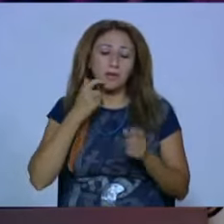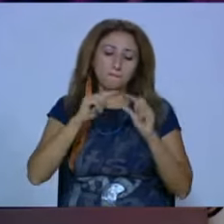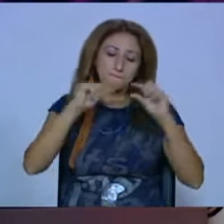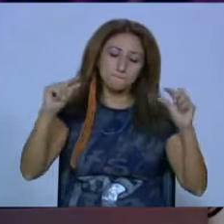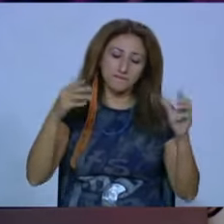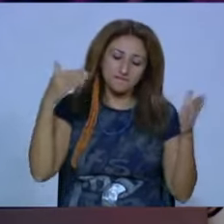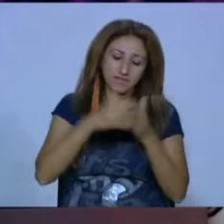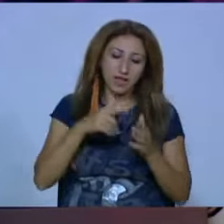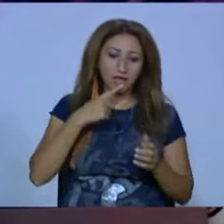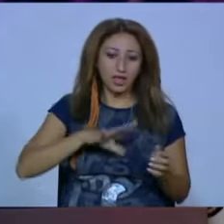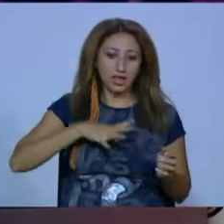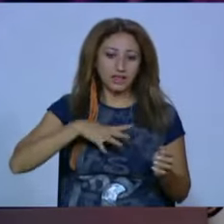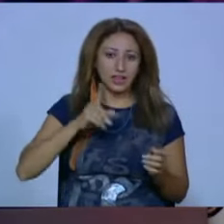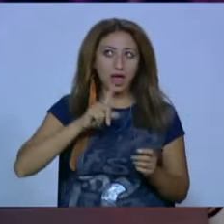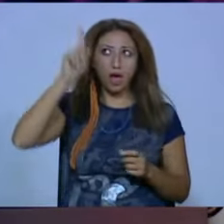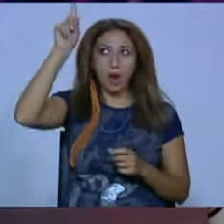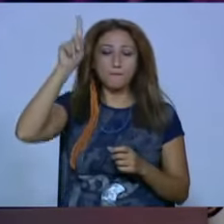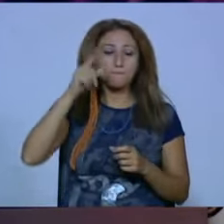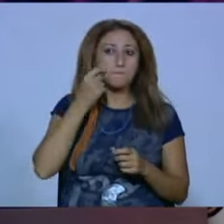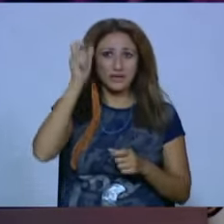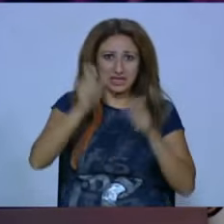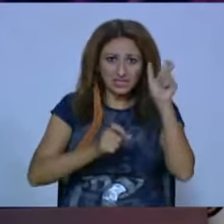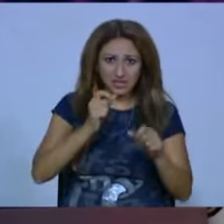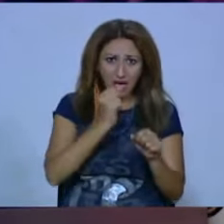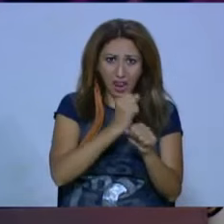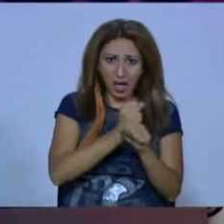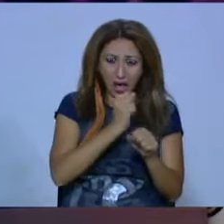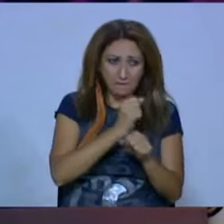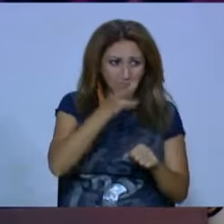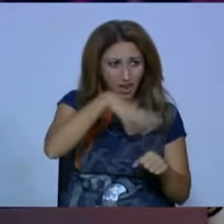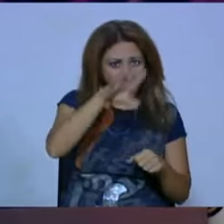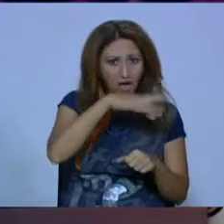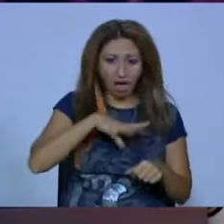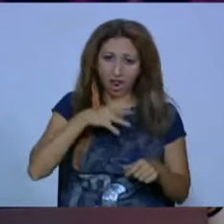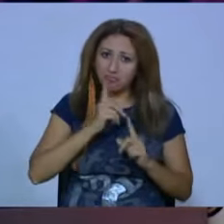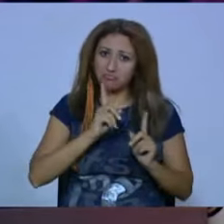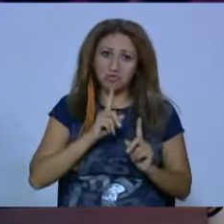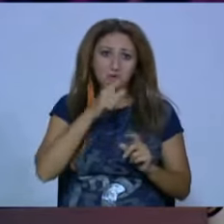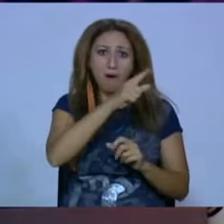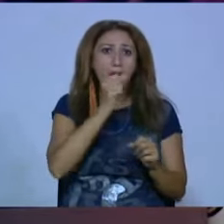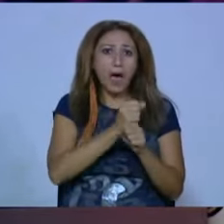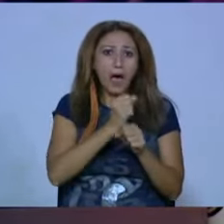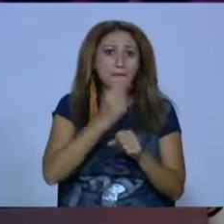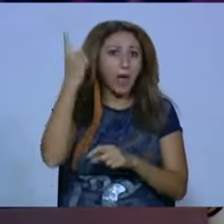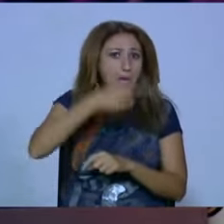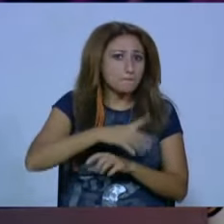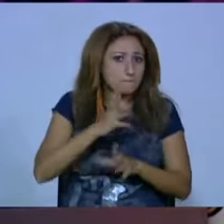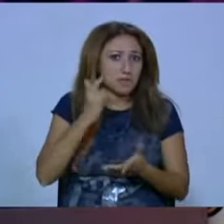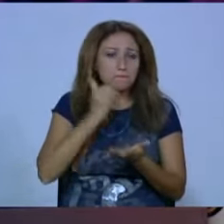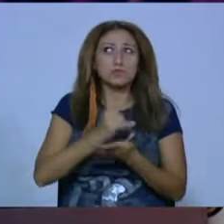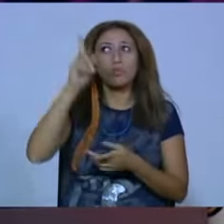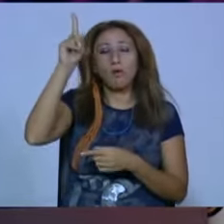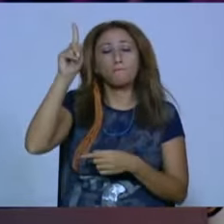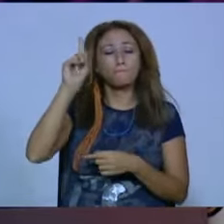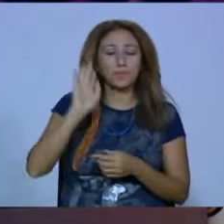لا تقلق من تدابير البشر، فاقصى ما يستطيعون تنفيذه هو